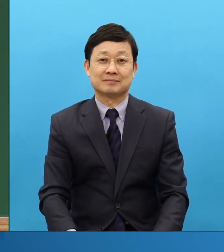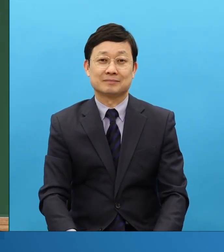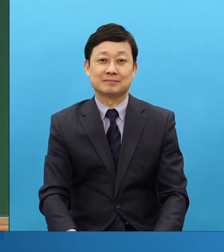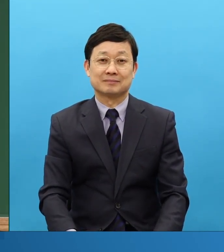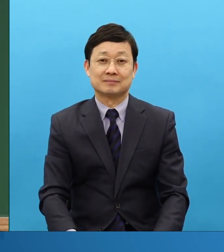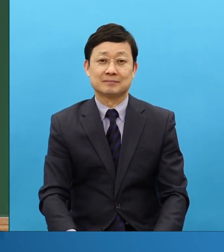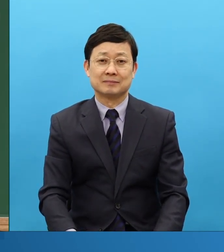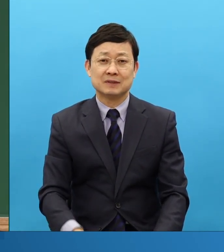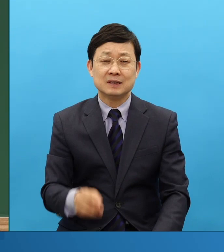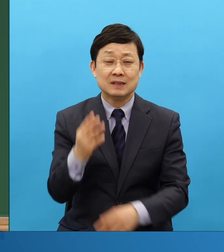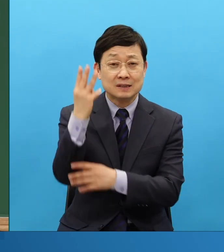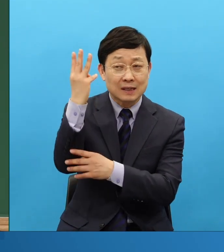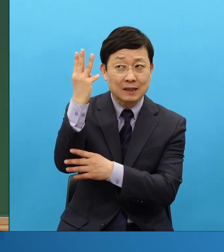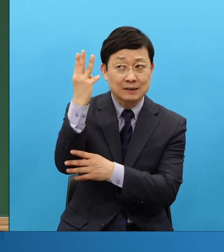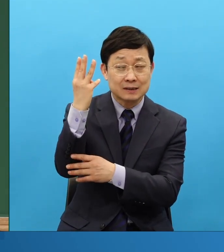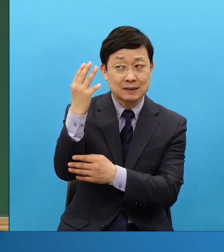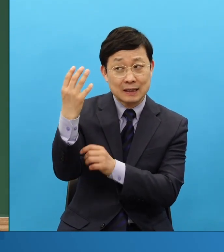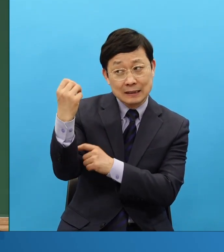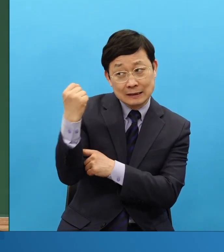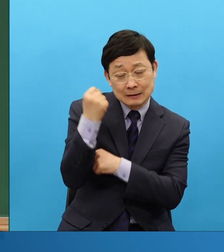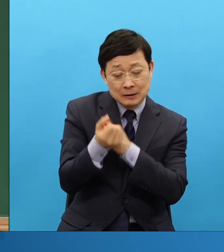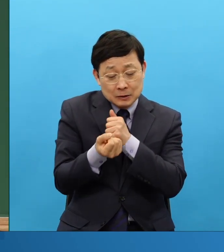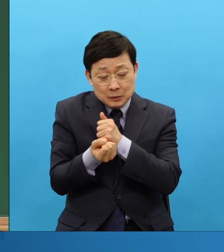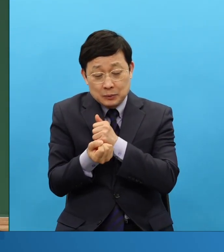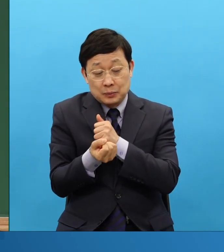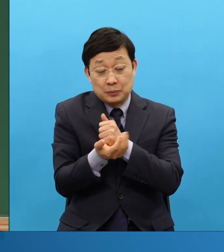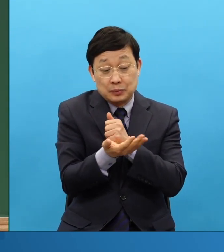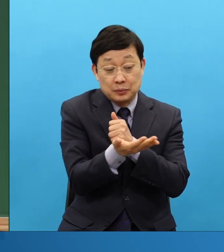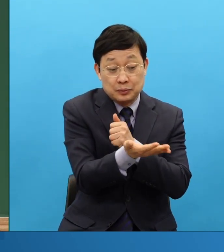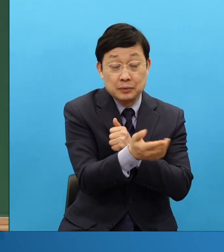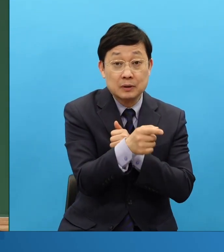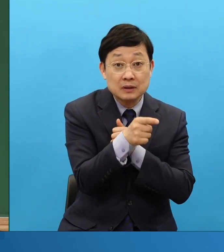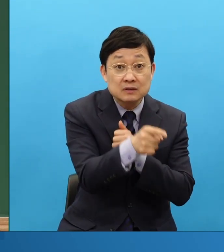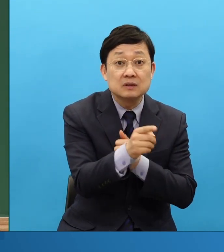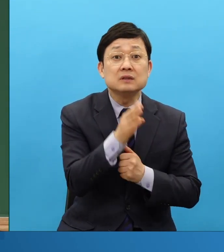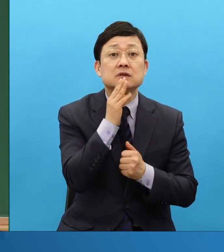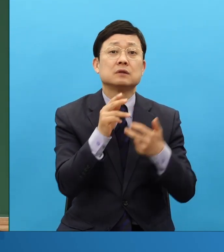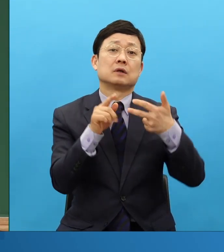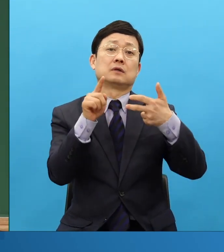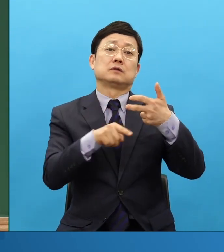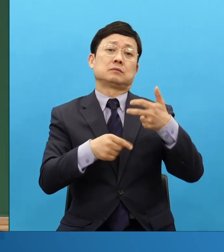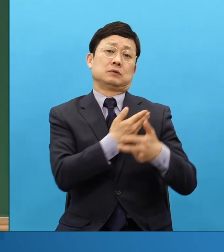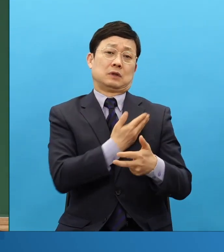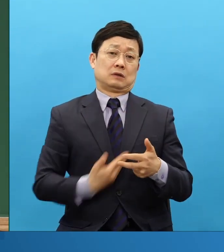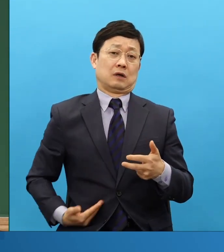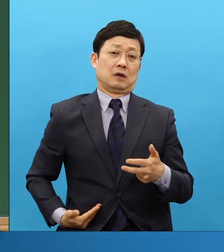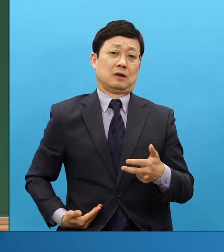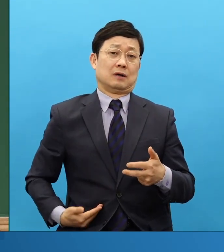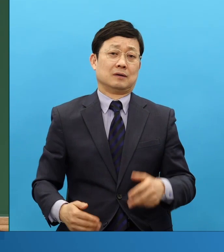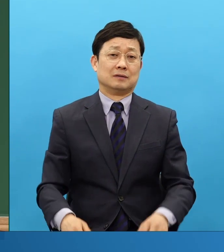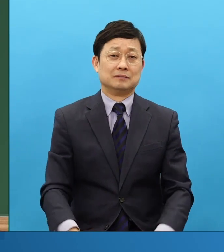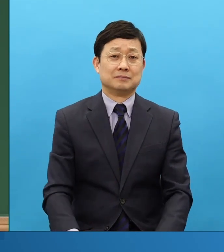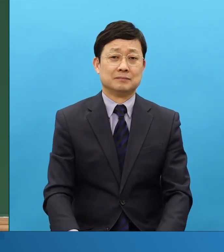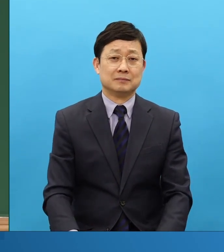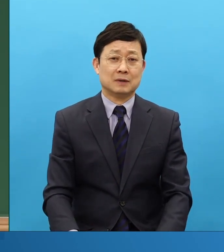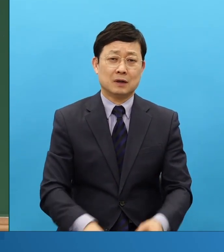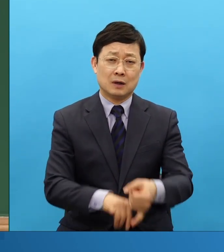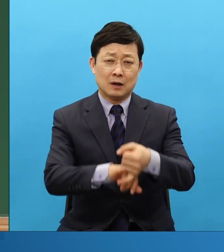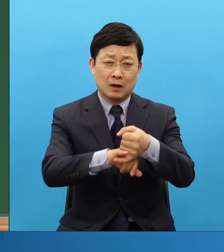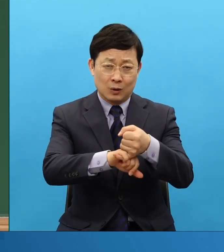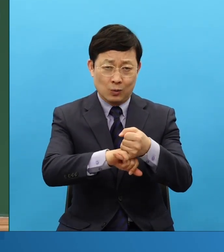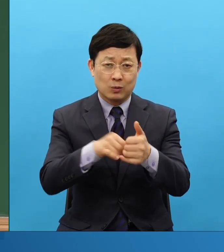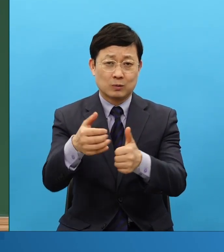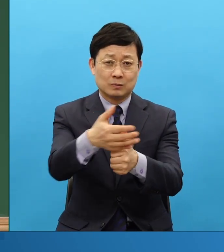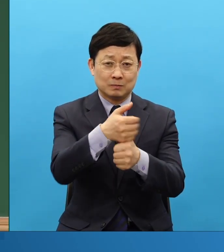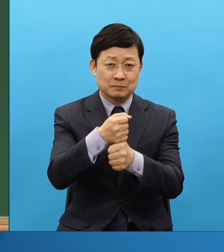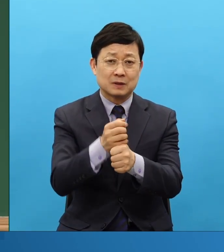이 영향이 바로 70인 영향이다 그 말이에요. And this influence is what we call the influence of the 70. 네, 찾아내야 됩니다. We have